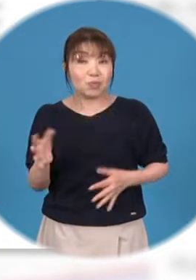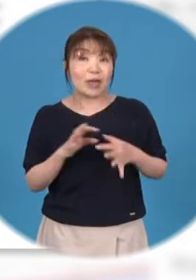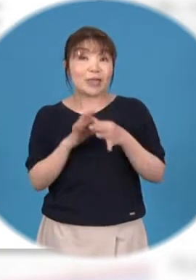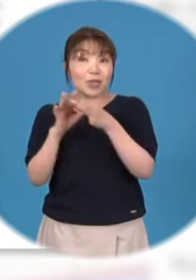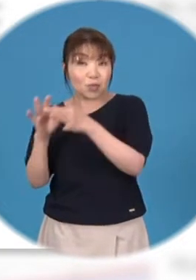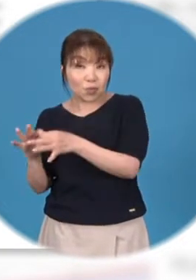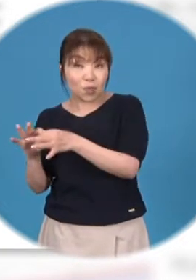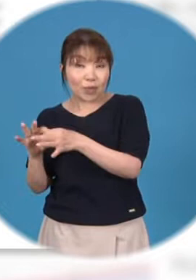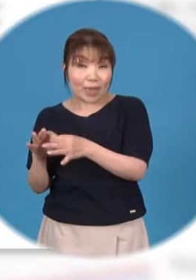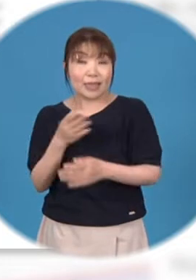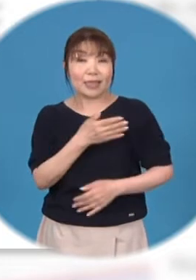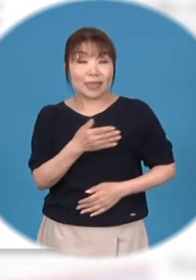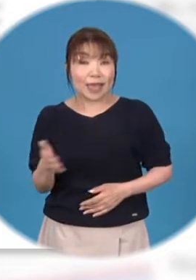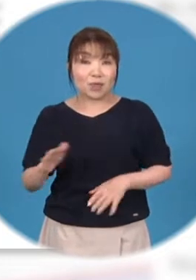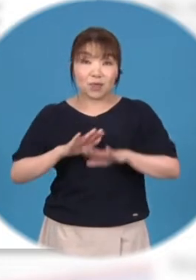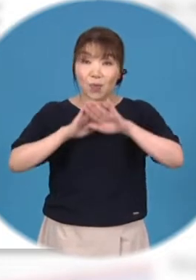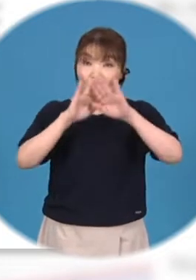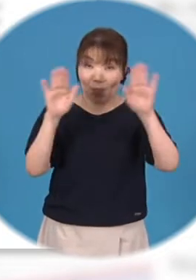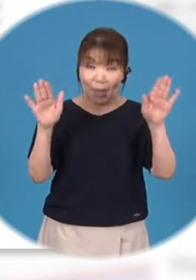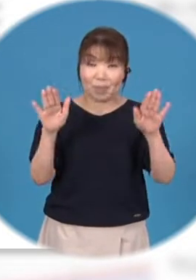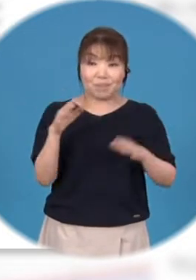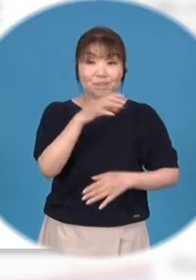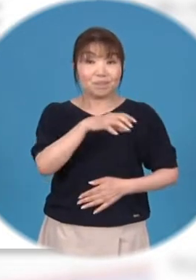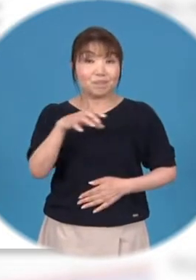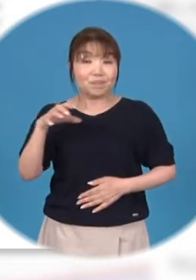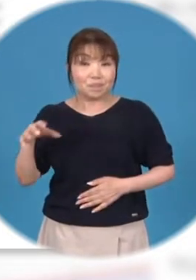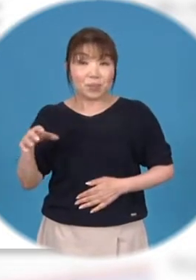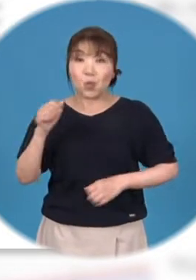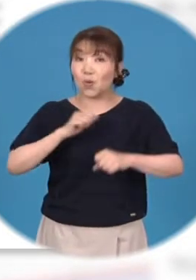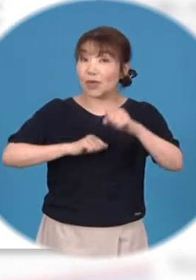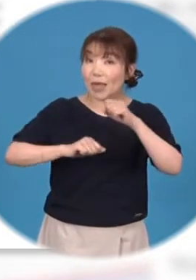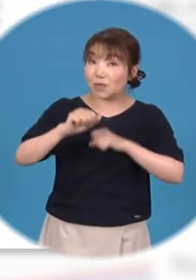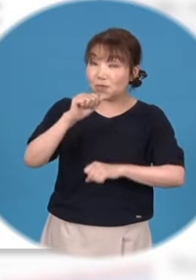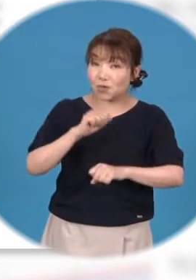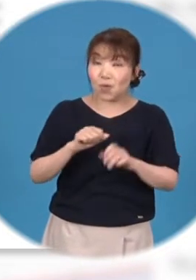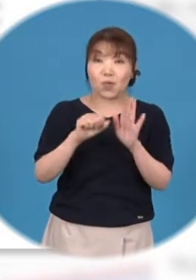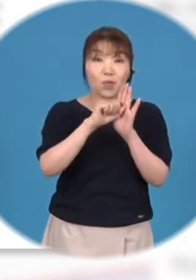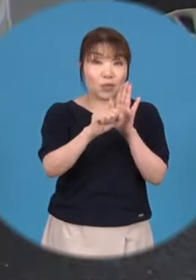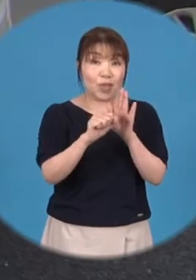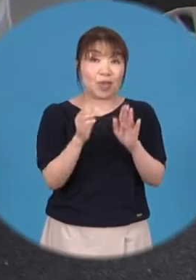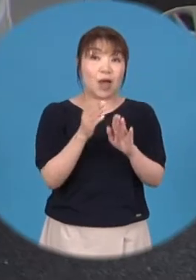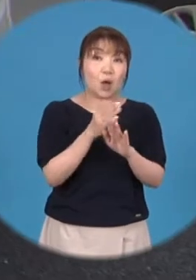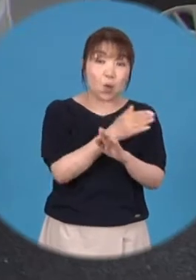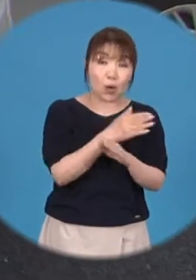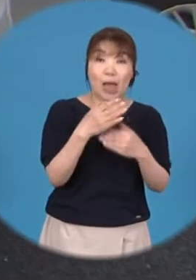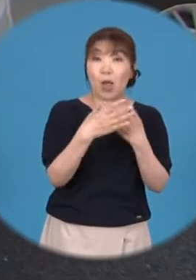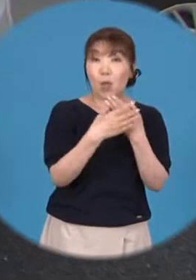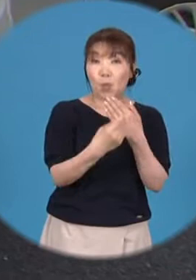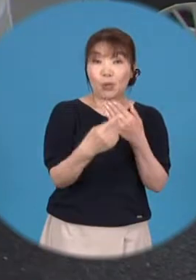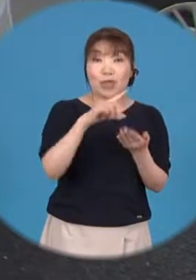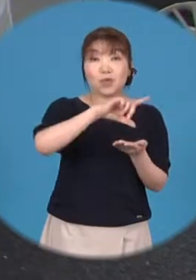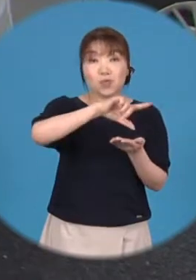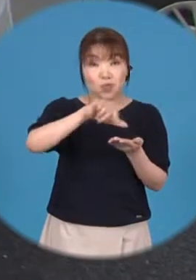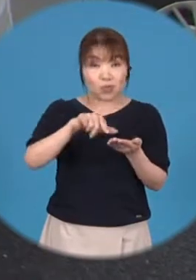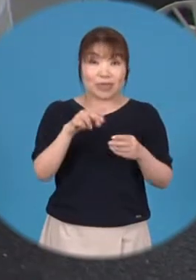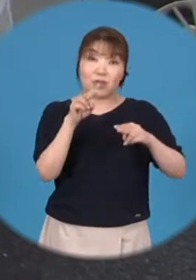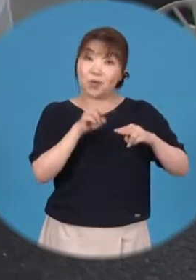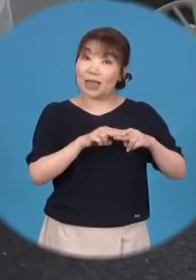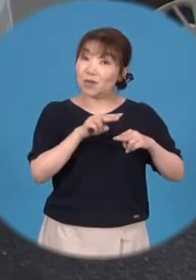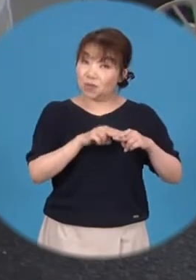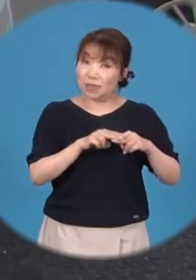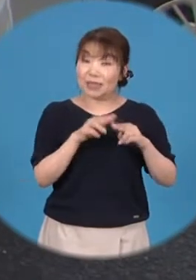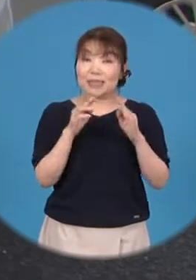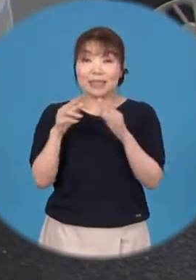を開設しました。県内全域の清掃活動の成果のほか、重点モデル区域である垂井町